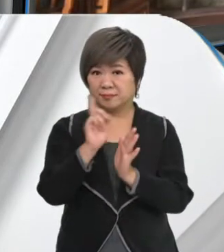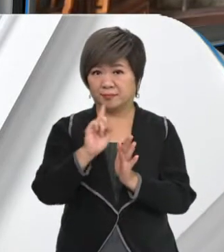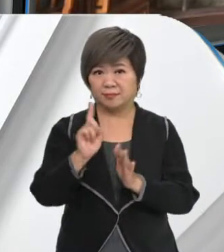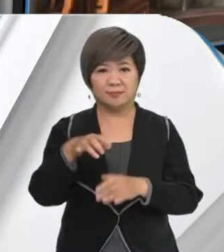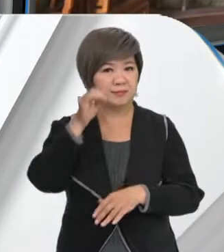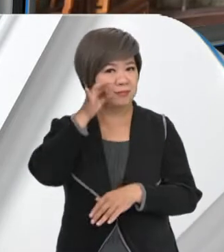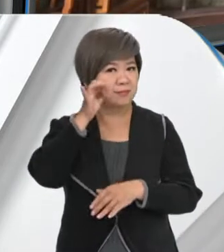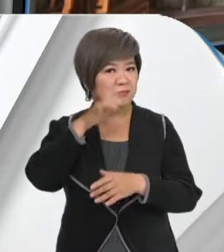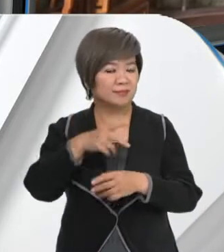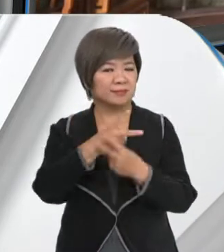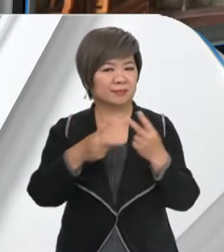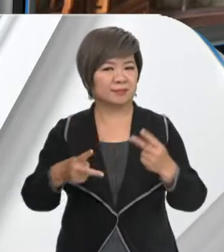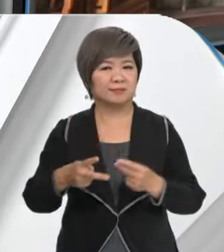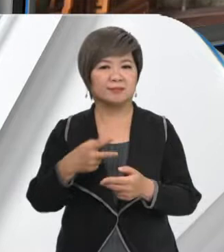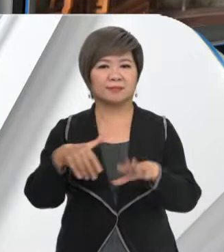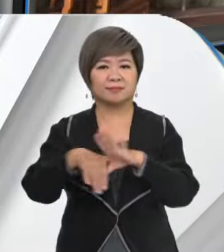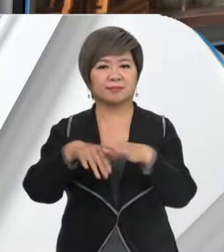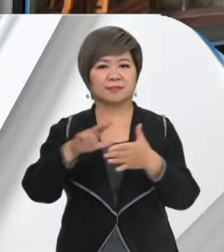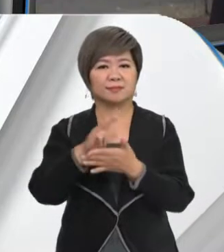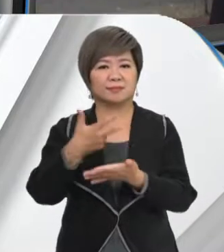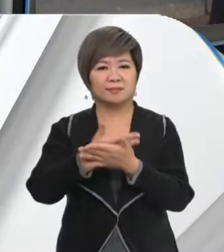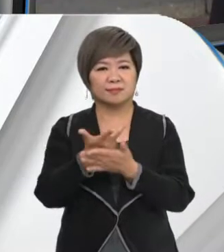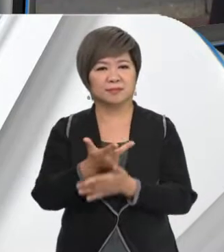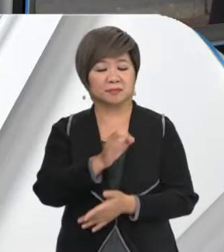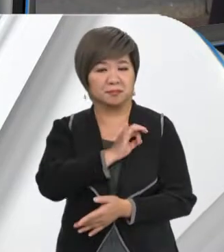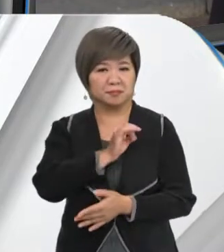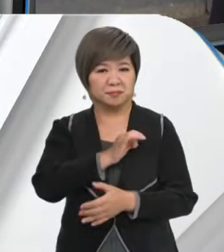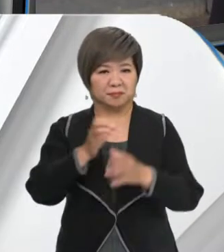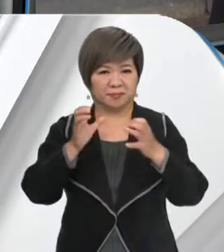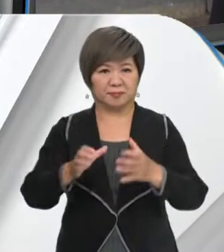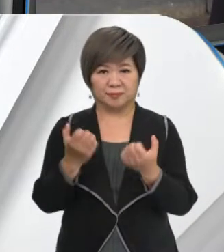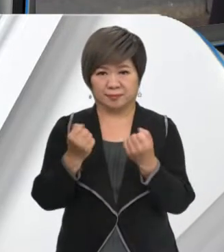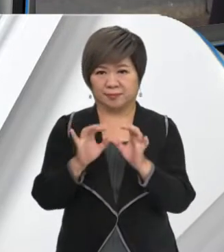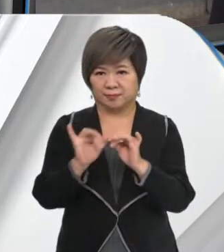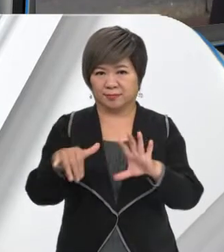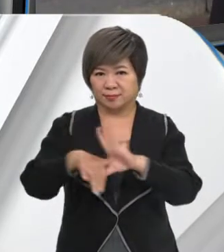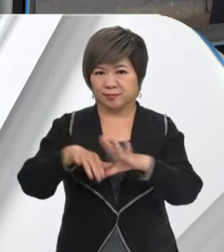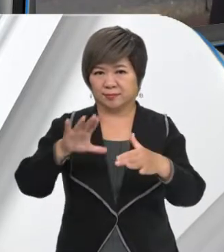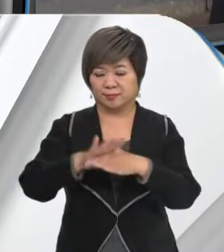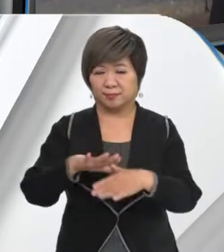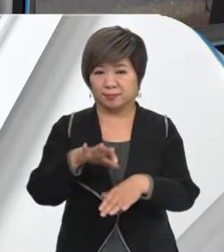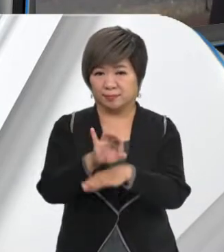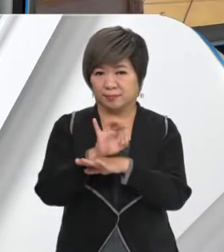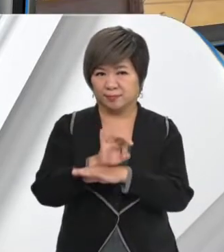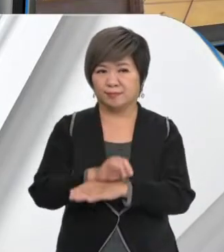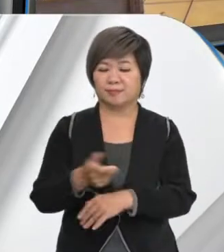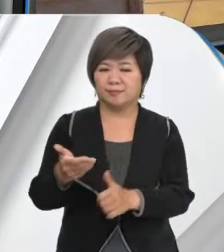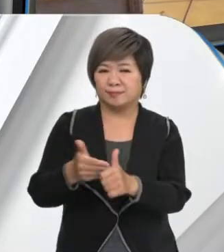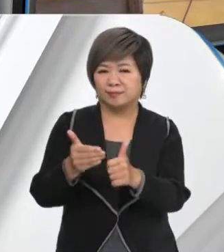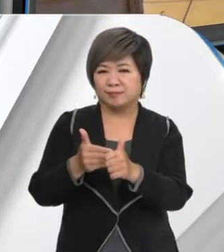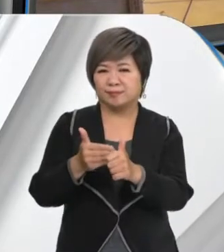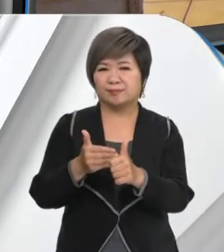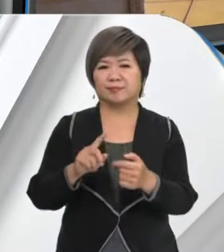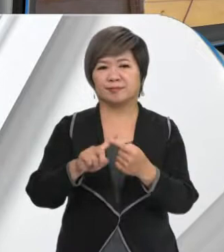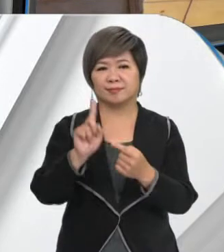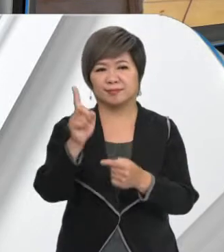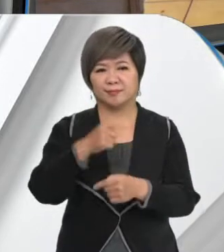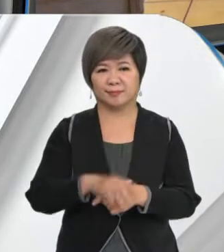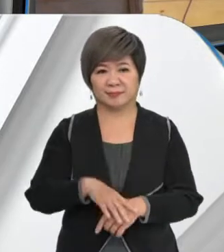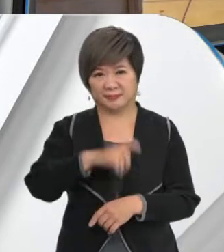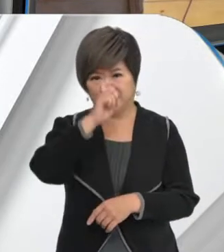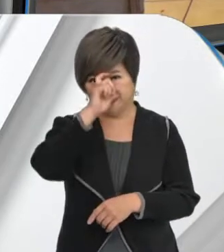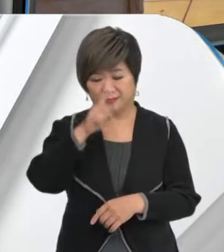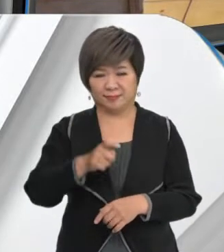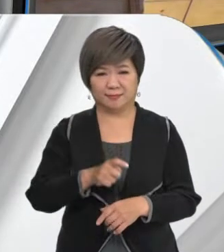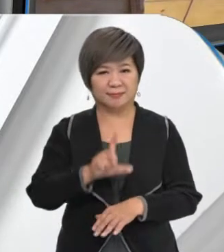中发展哈家文化艺术发展协会主题片拍的采集文化学习年轻率人才培训希